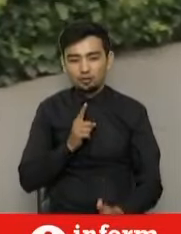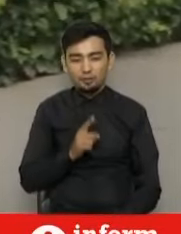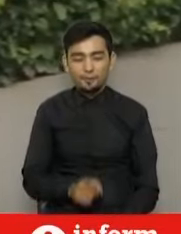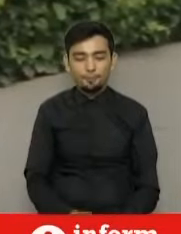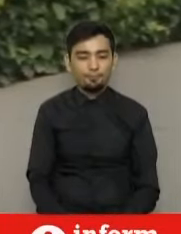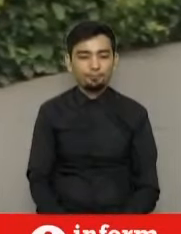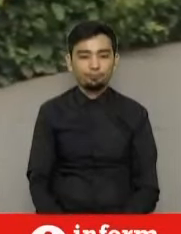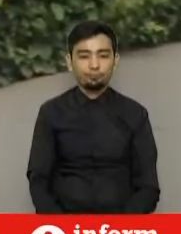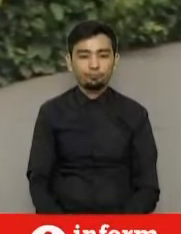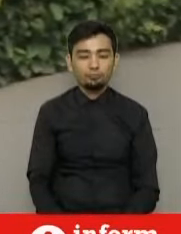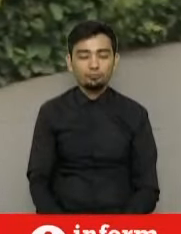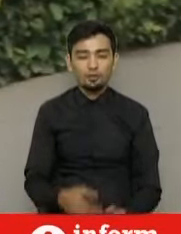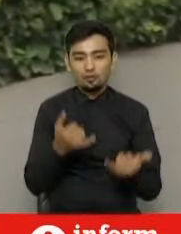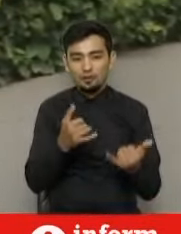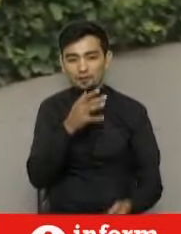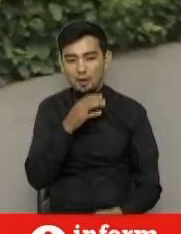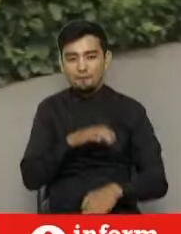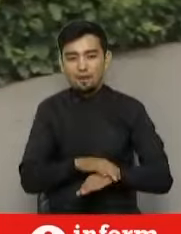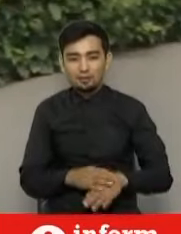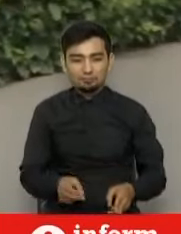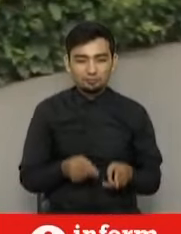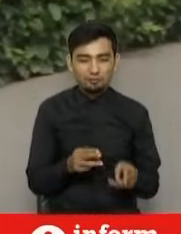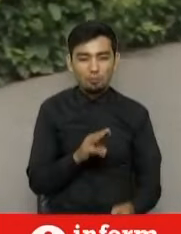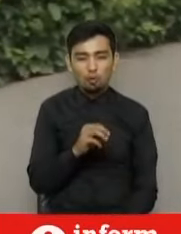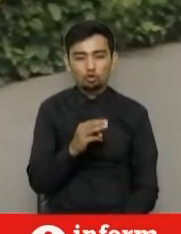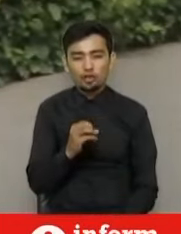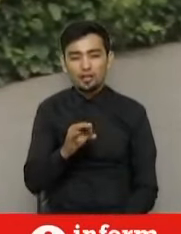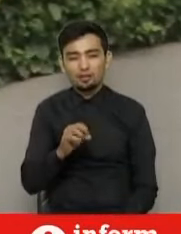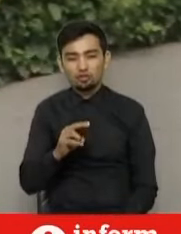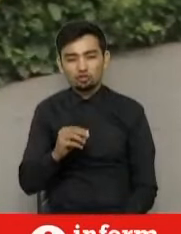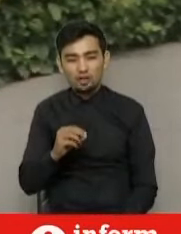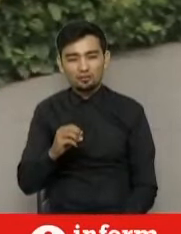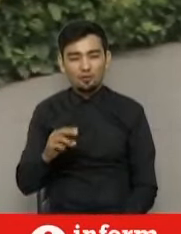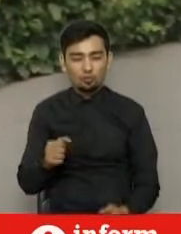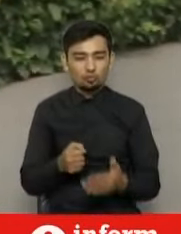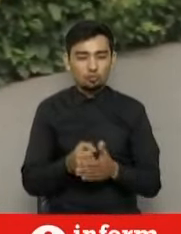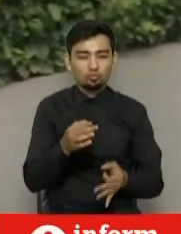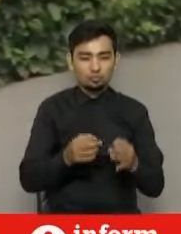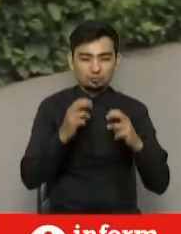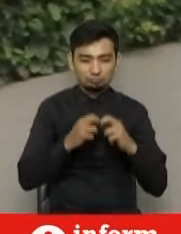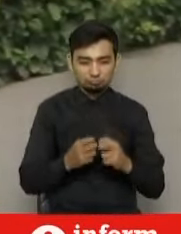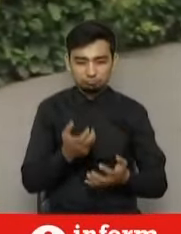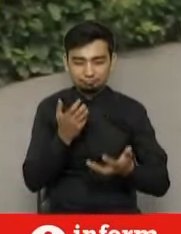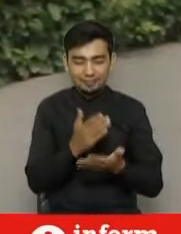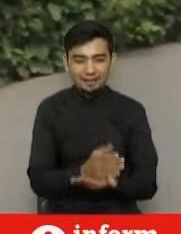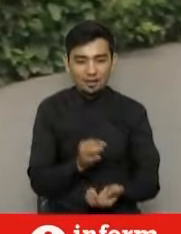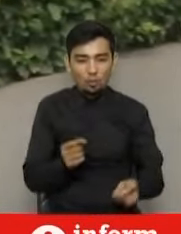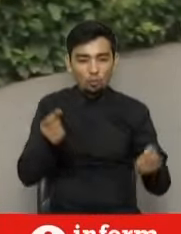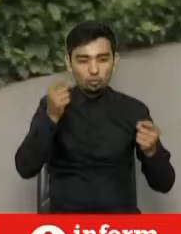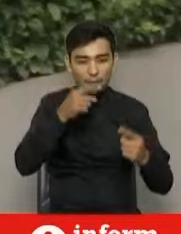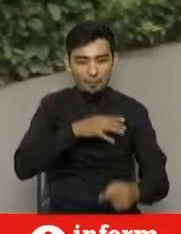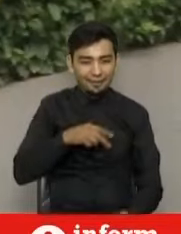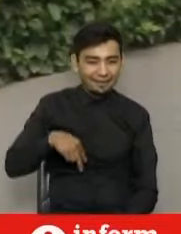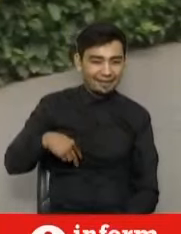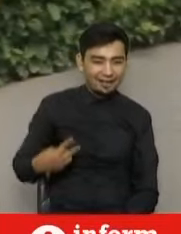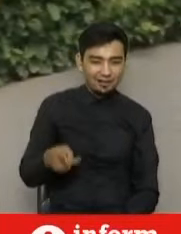предоплаты в настоящее время по факту мошенничества проводится досудебного расследования в ходе следствия Выяснилось что директор